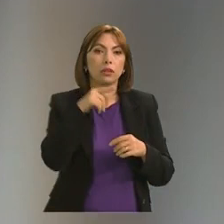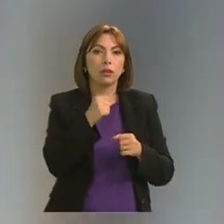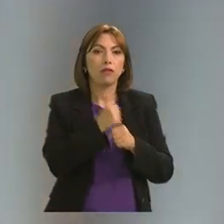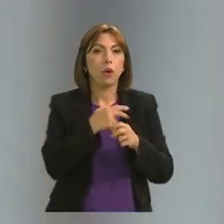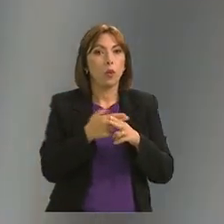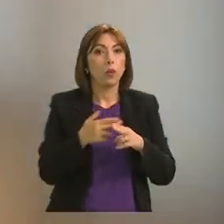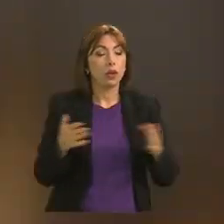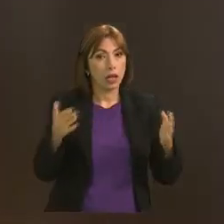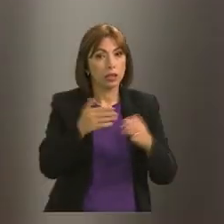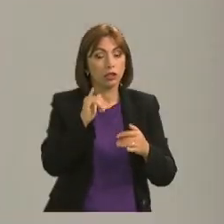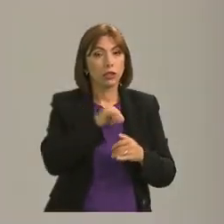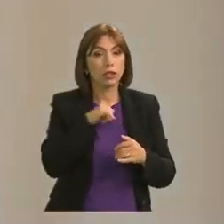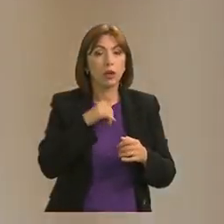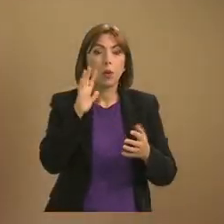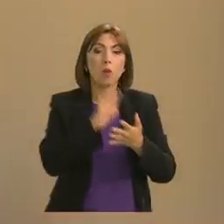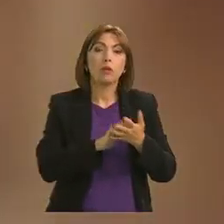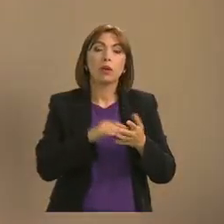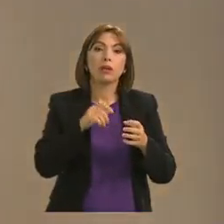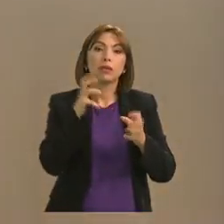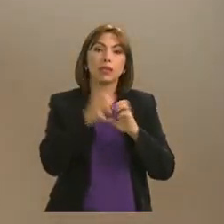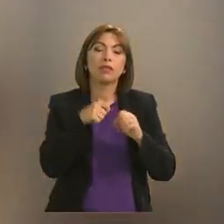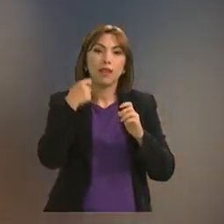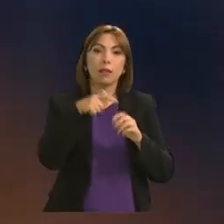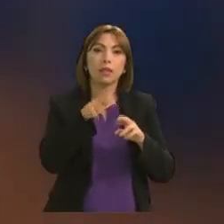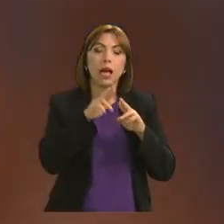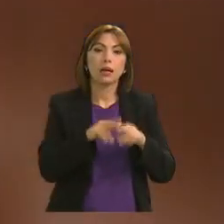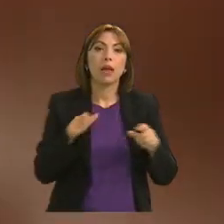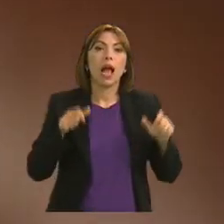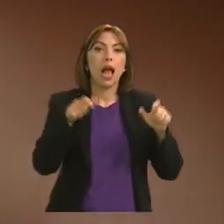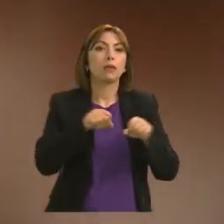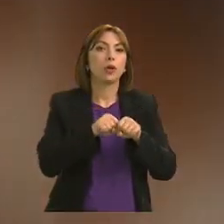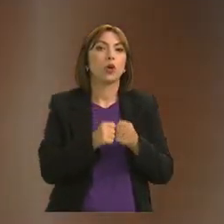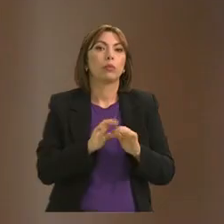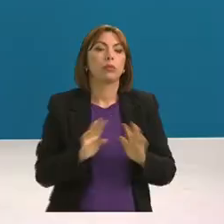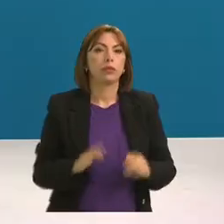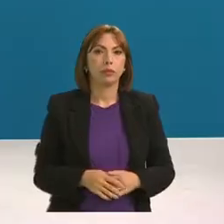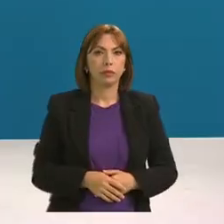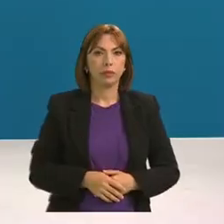făcut curățenie, iar singura urmă a dezastrului filmat de ei a rămas canapeaua ruptă.